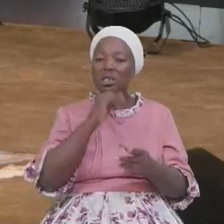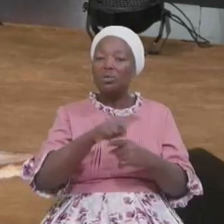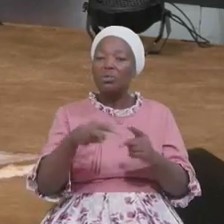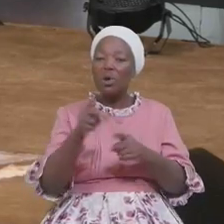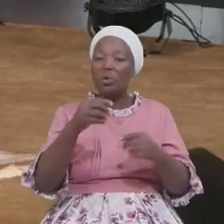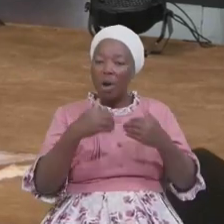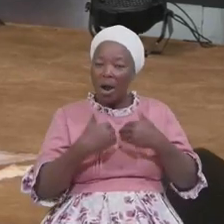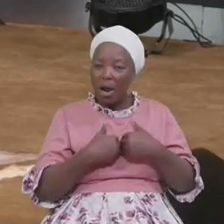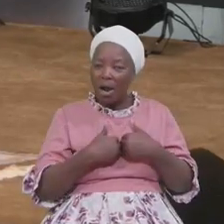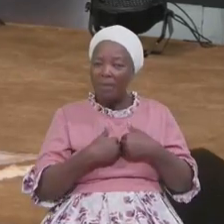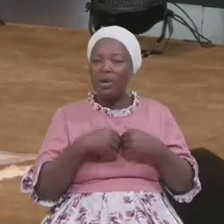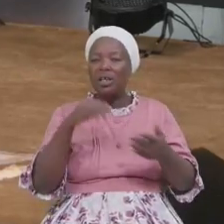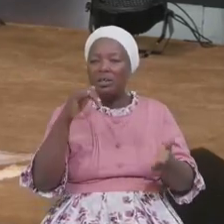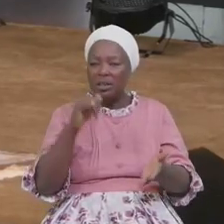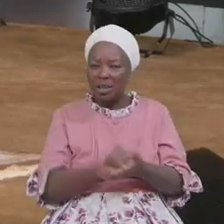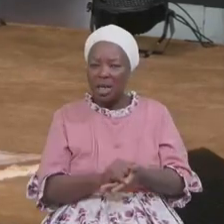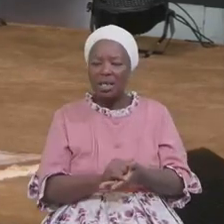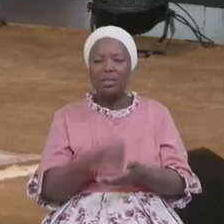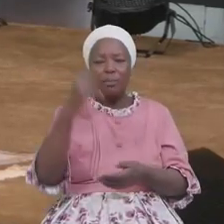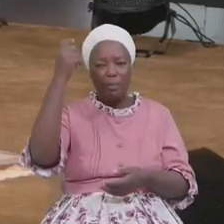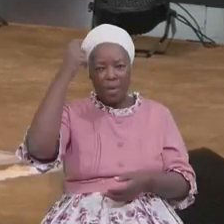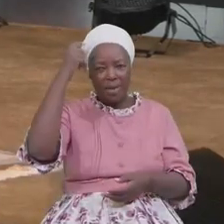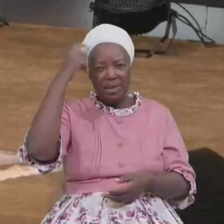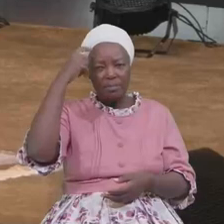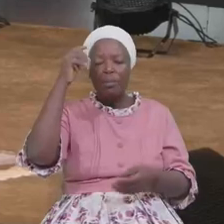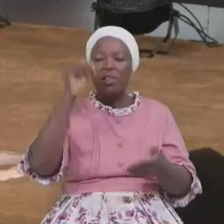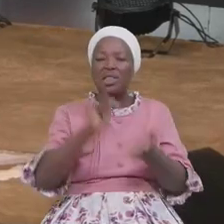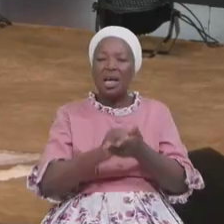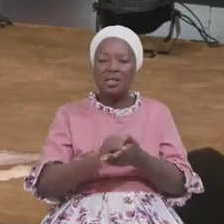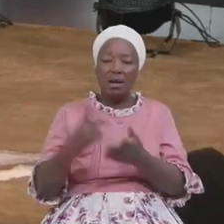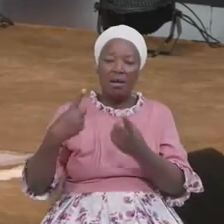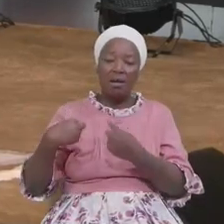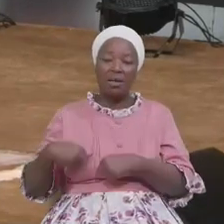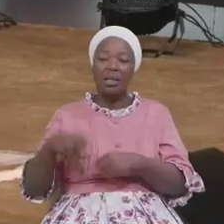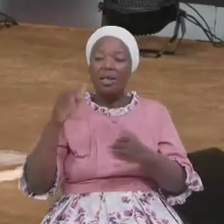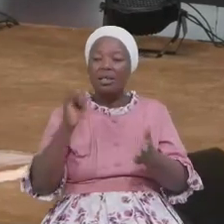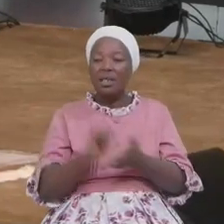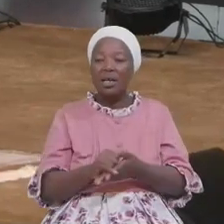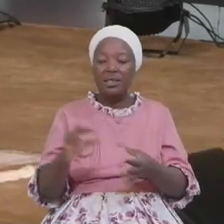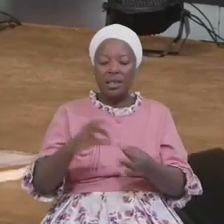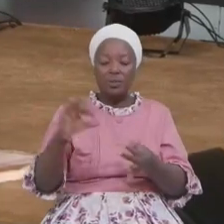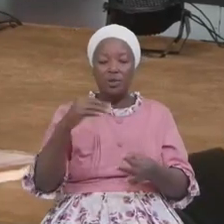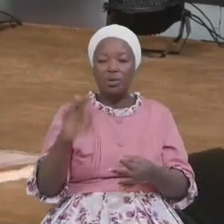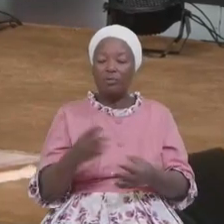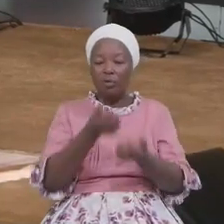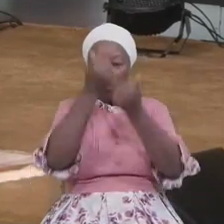vous avez cet esprit, ce cœur, cet esprit